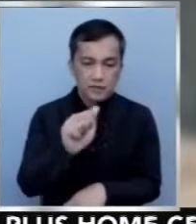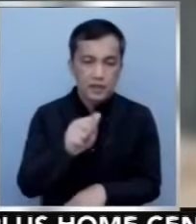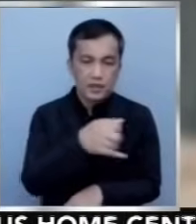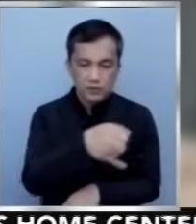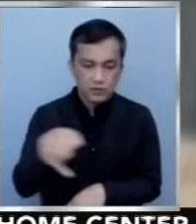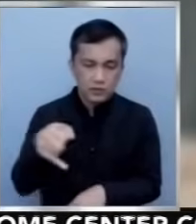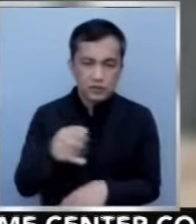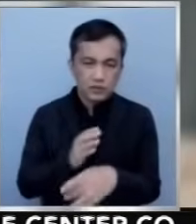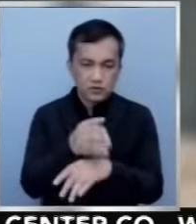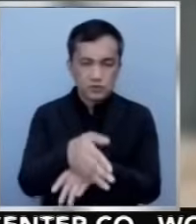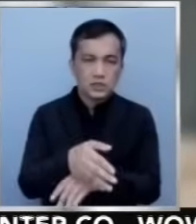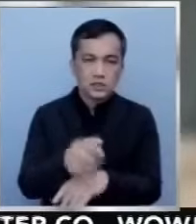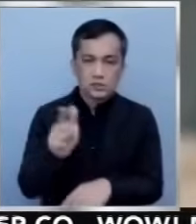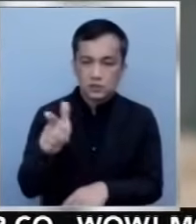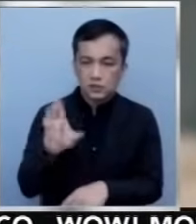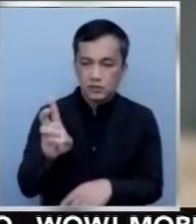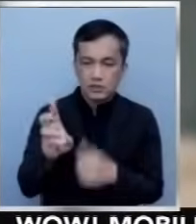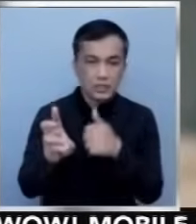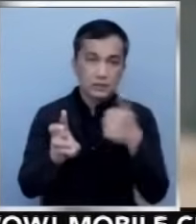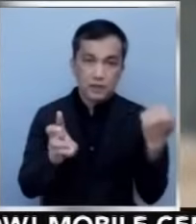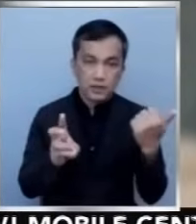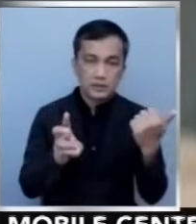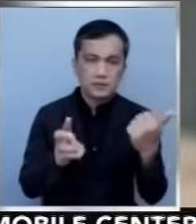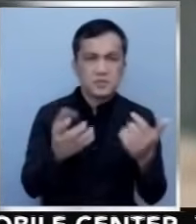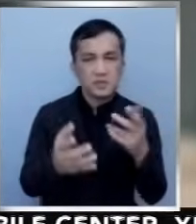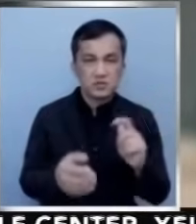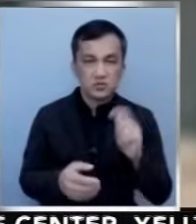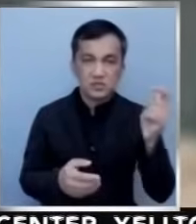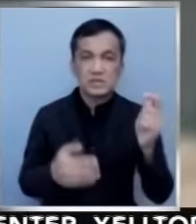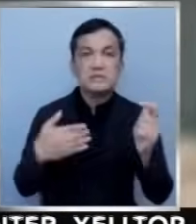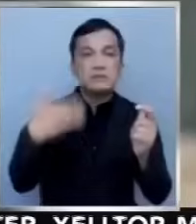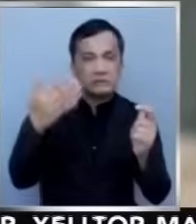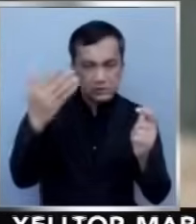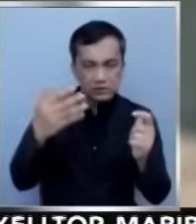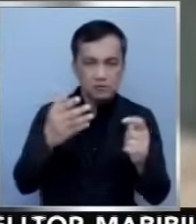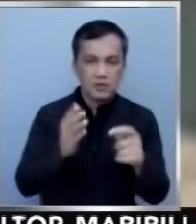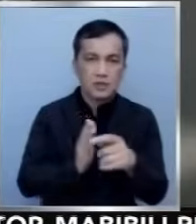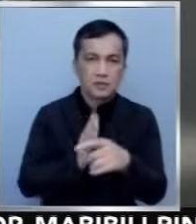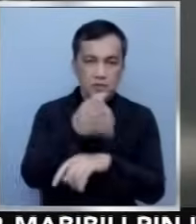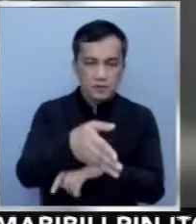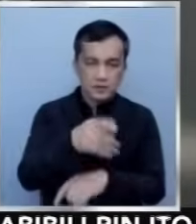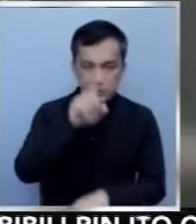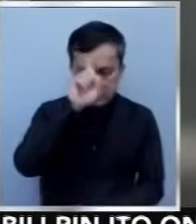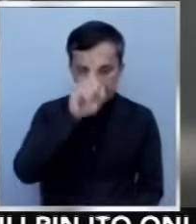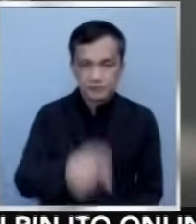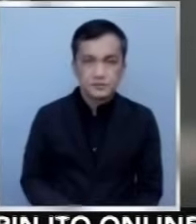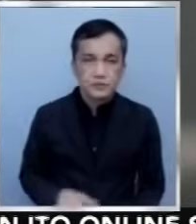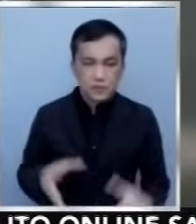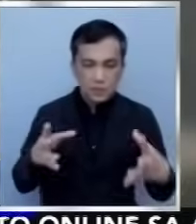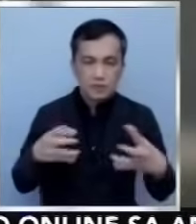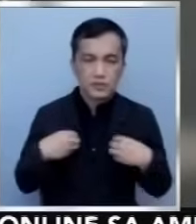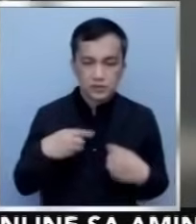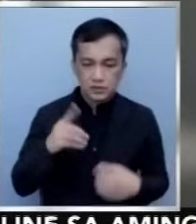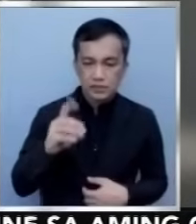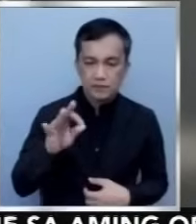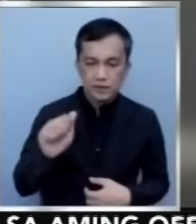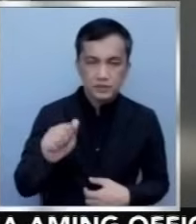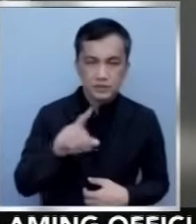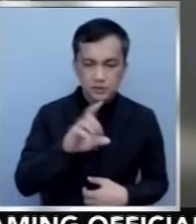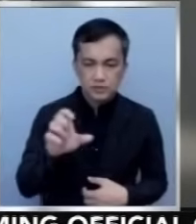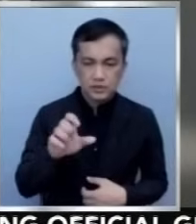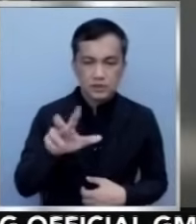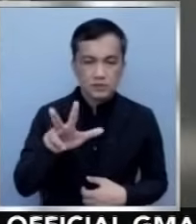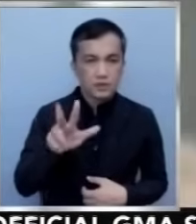iba pa, posible sa Martes o sa susunod na mga araw makatawid sa Egypt. Aminado ang DFA na ang 134 na